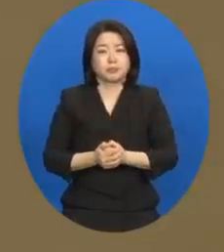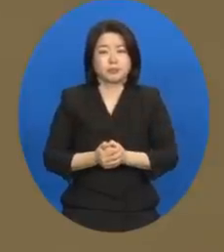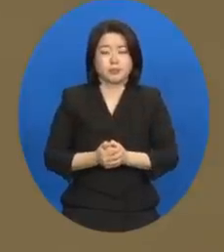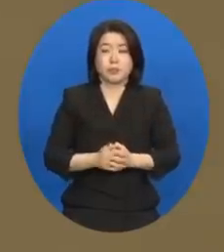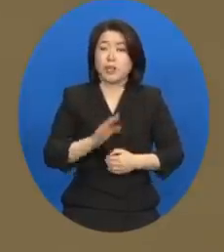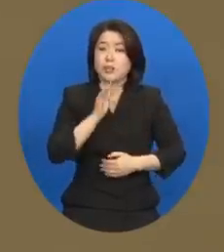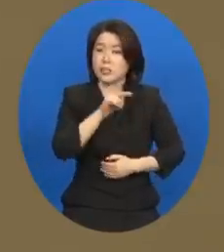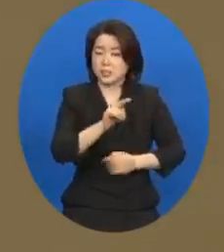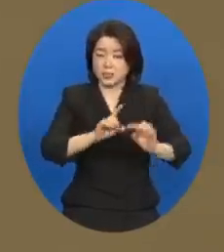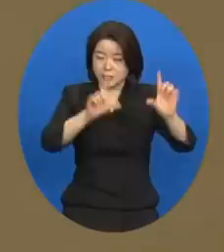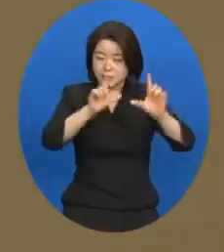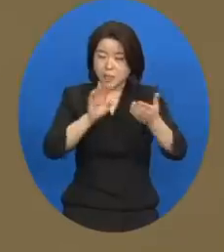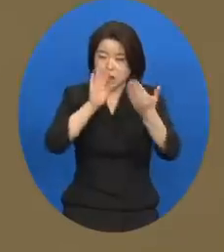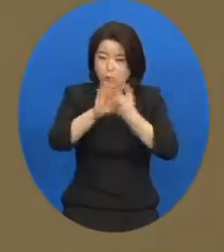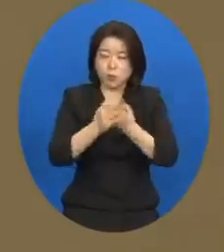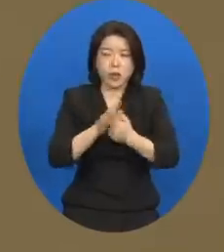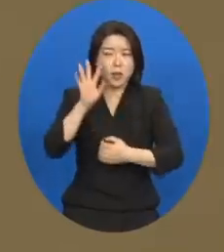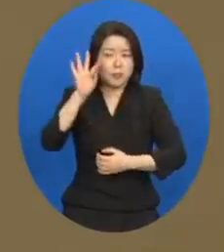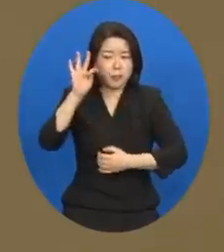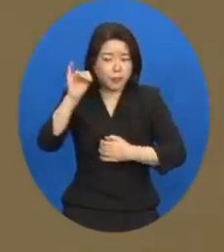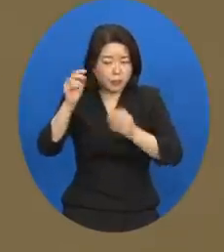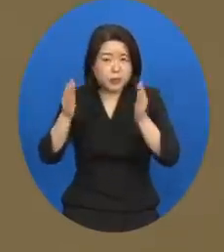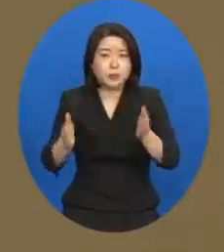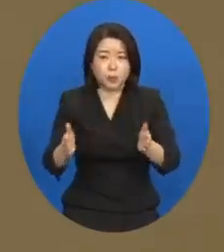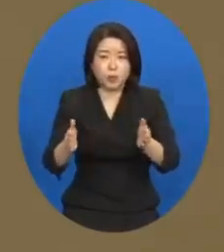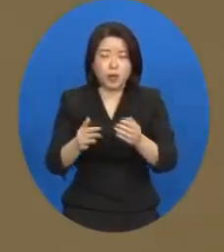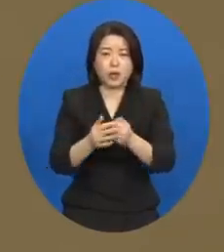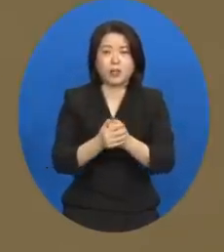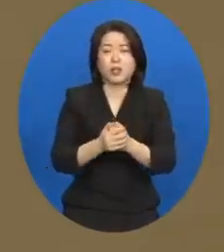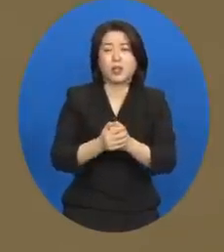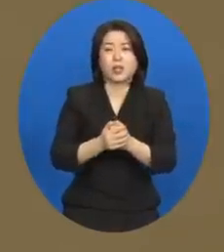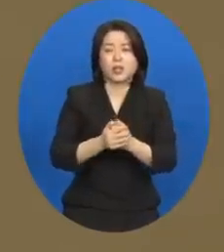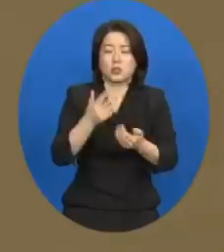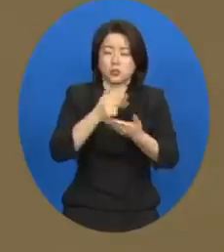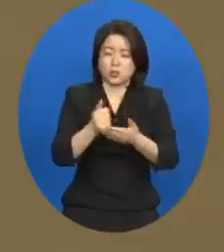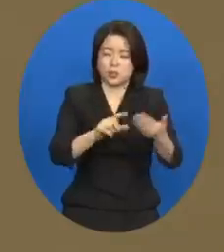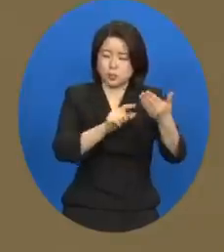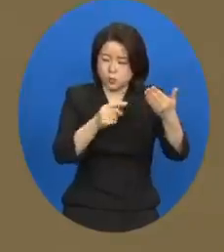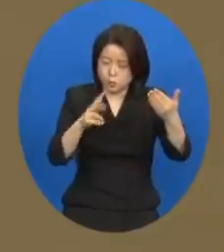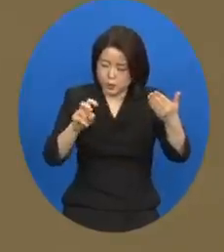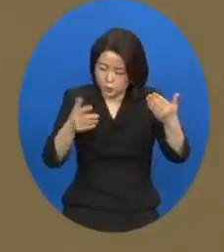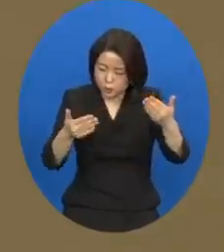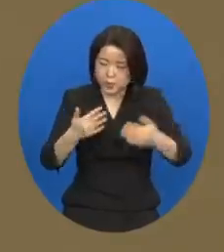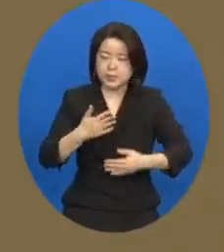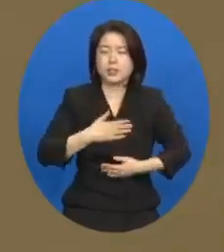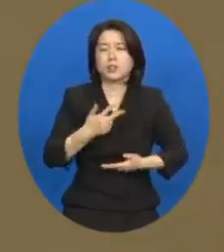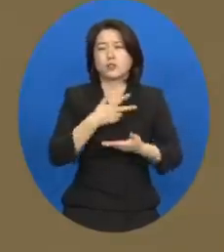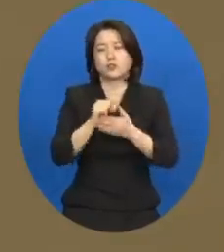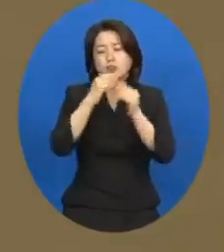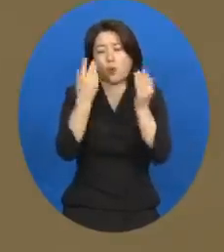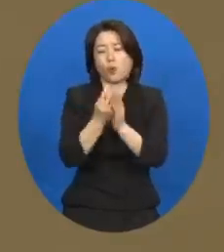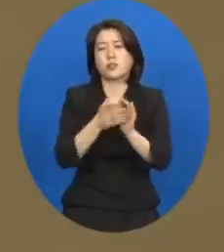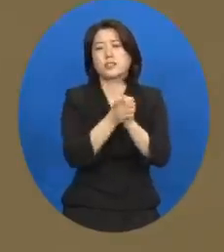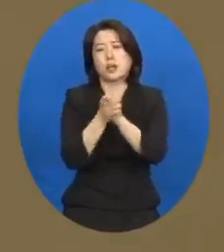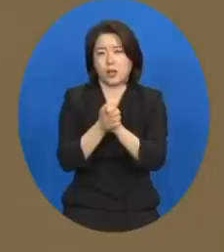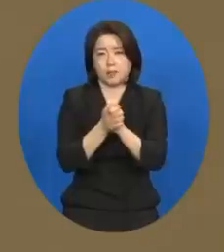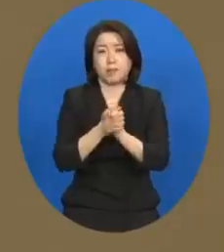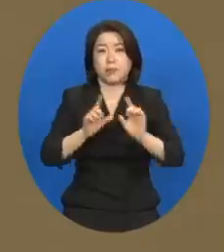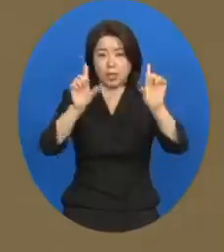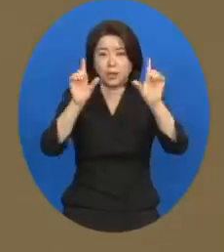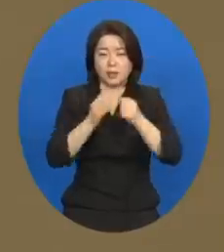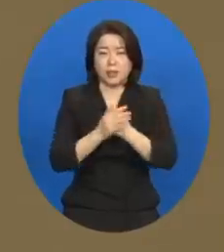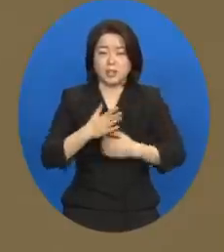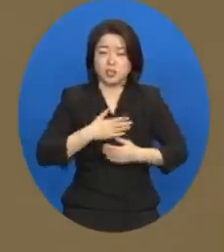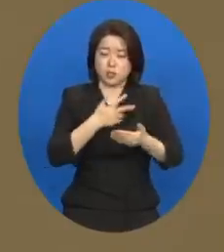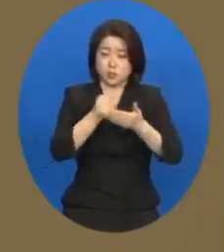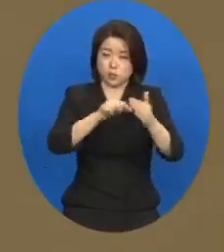사실 그날 이후로 며칠 동안, 주님, 9월 29일 저는 주님과 온전히 연합한 날입니다. 저는 주님